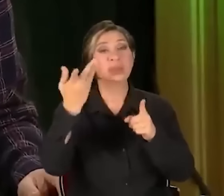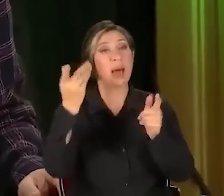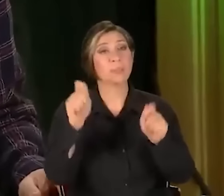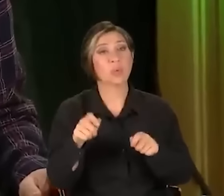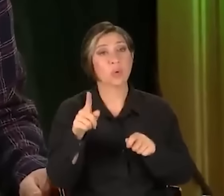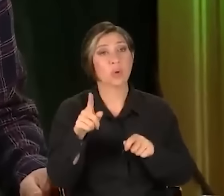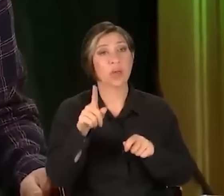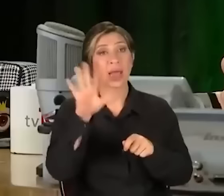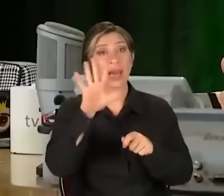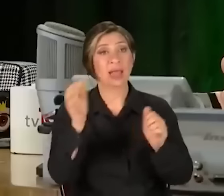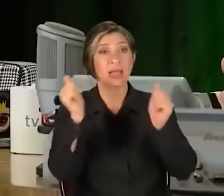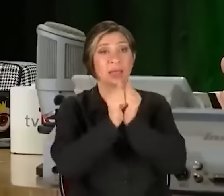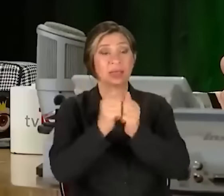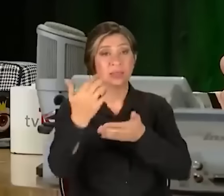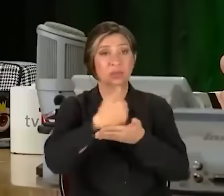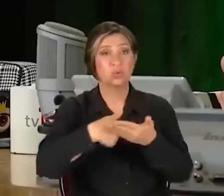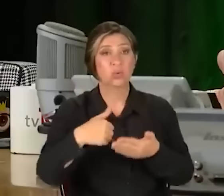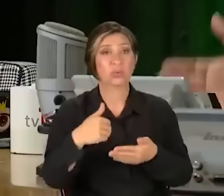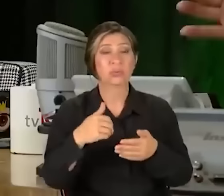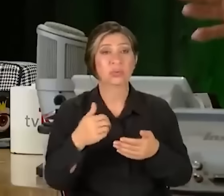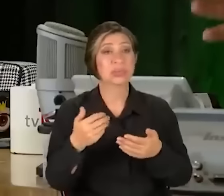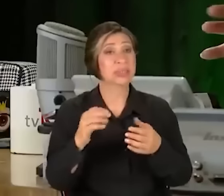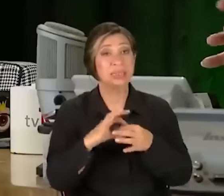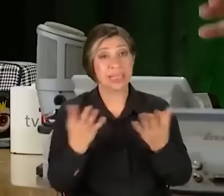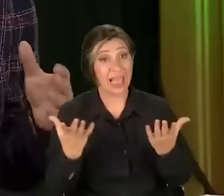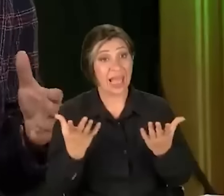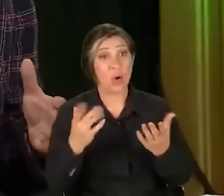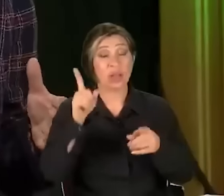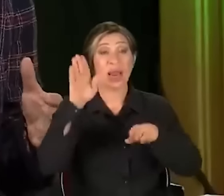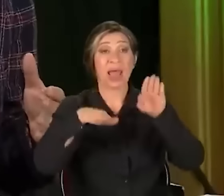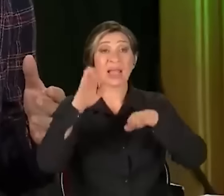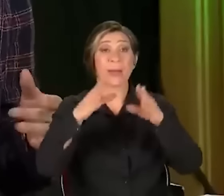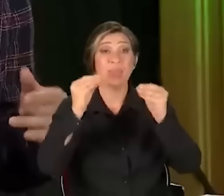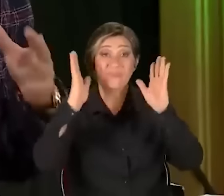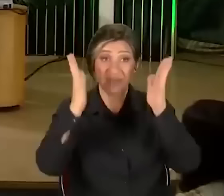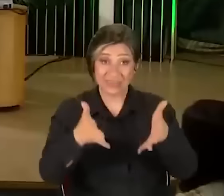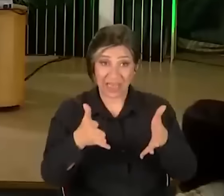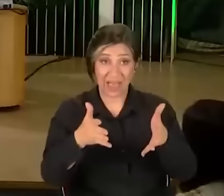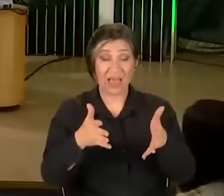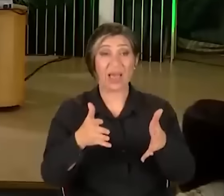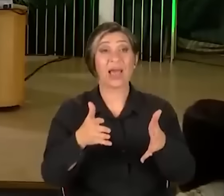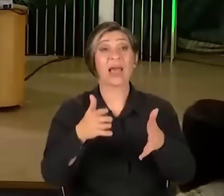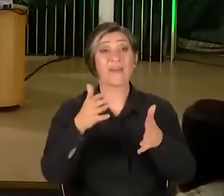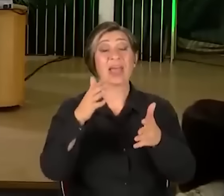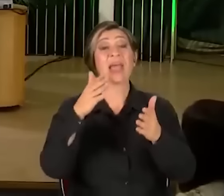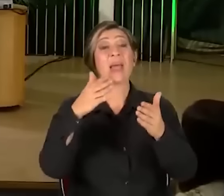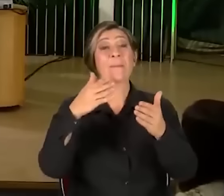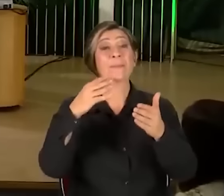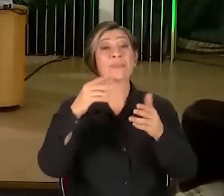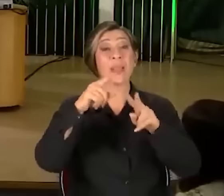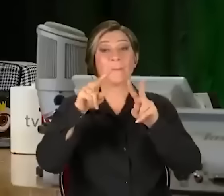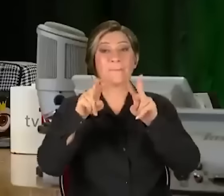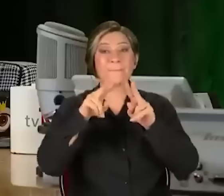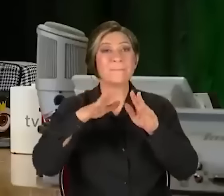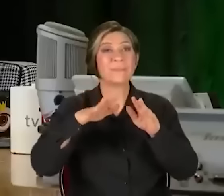ne yapıyor? 50 kat kazanıyor minimum. Çünkü neden? Çünkü orada... Reklam veren daha çok. Bravo, reklam veren ve medya ajansları. Yani daha